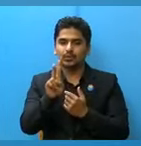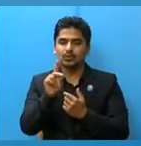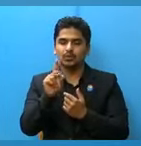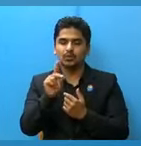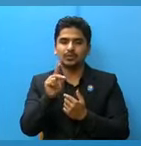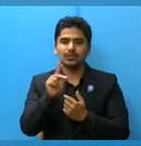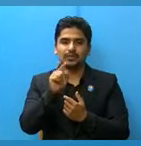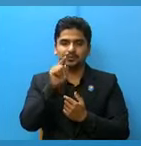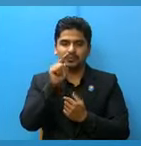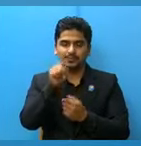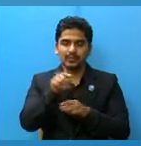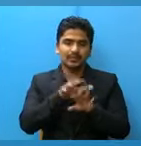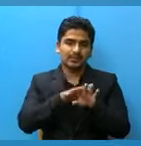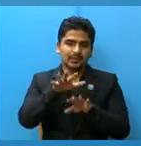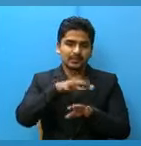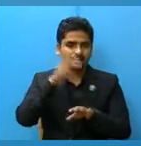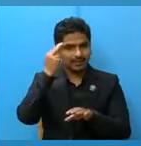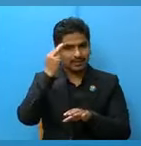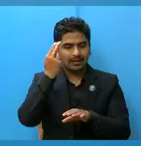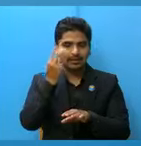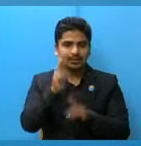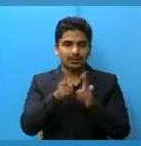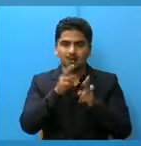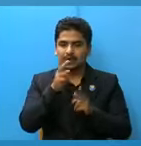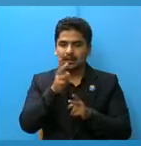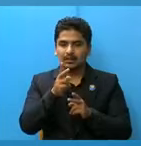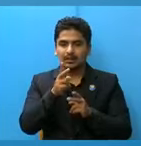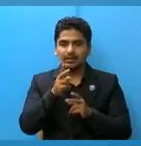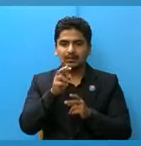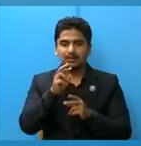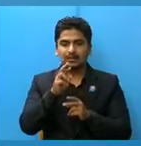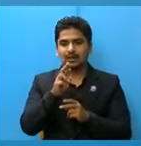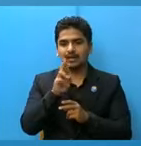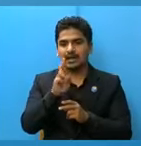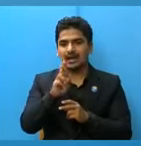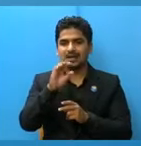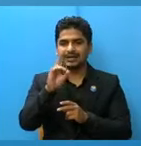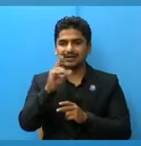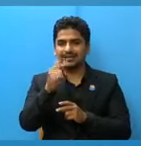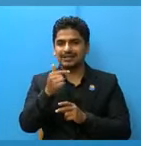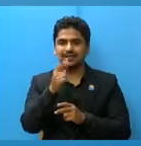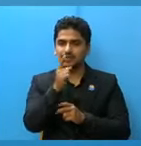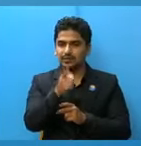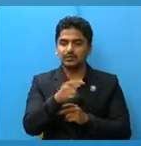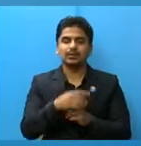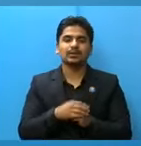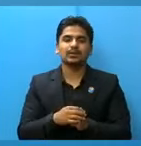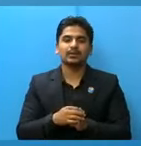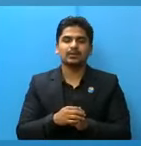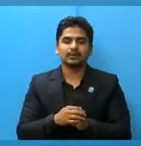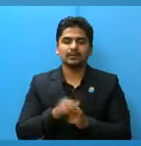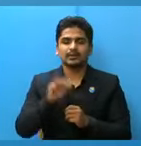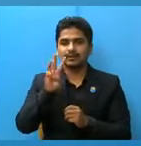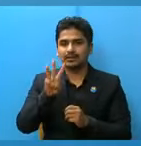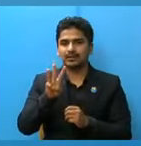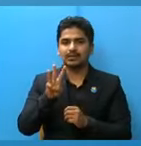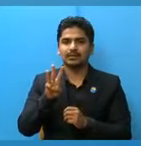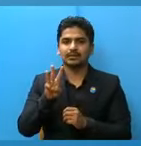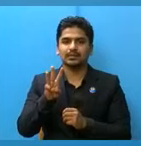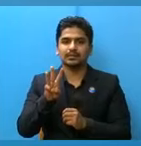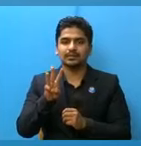यहां रो देरे जालाई विदि द्भाग कुरा रैपिट डागनोस्टिक टेस्ट हो तिन नंमर मां